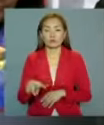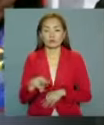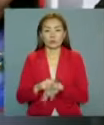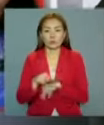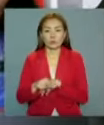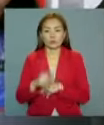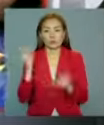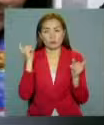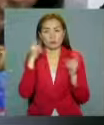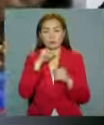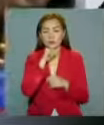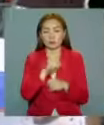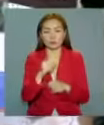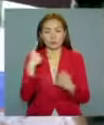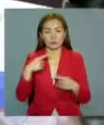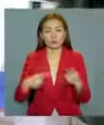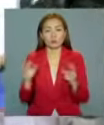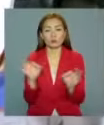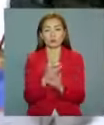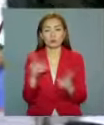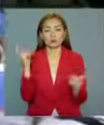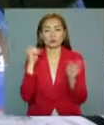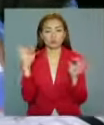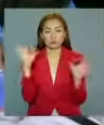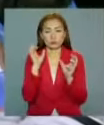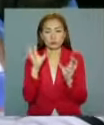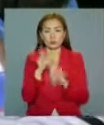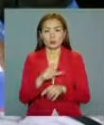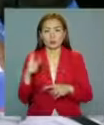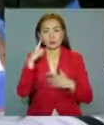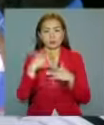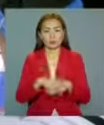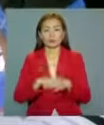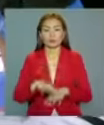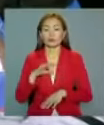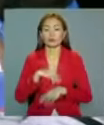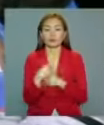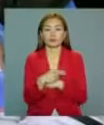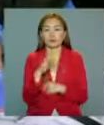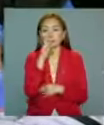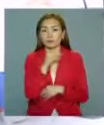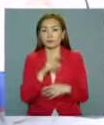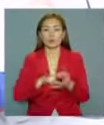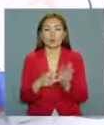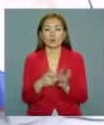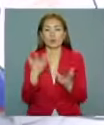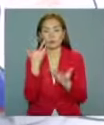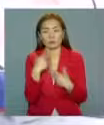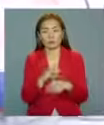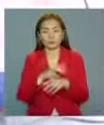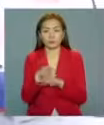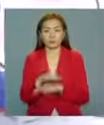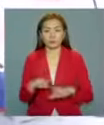бұл терапияда құлақ қаптың көмегімен түрлі әуендермен дыбыстарды тыңдап, балалар оқу және ем шара қабылдайды. Ал бөлмедегі сенсорлық